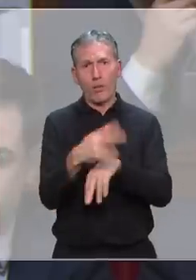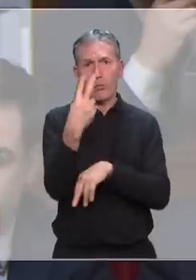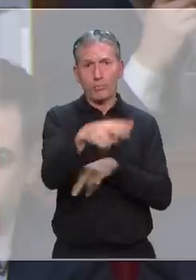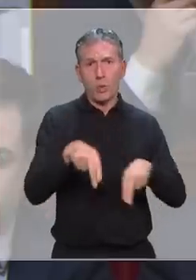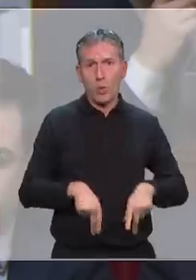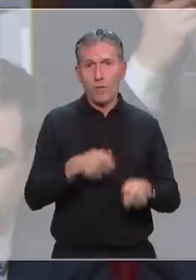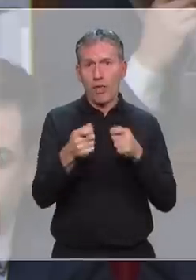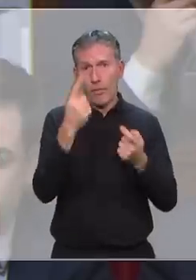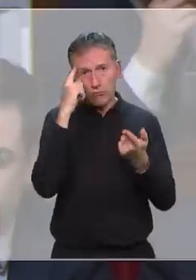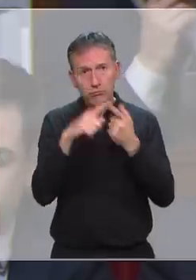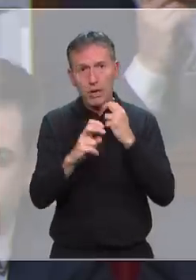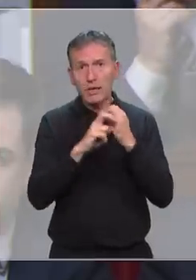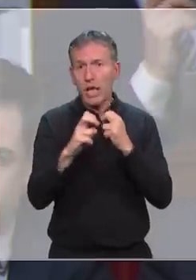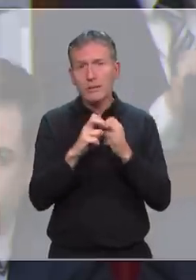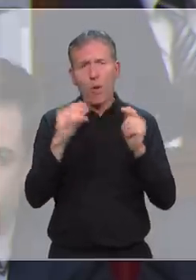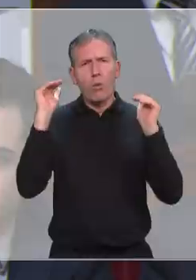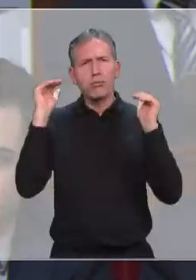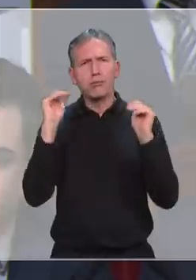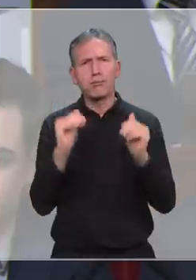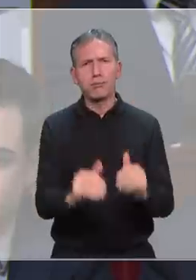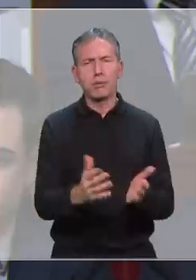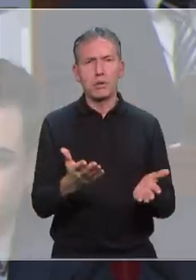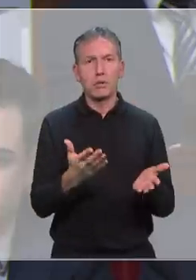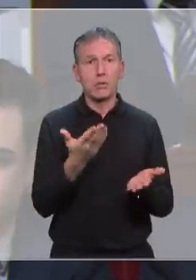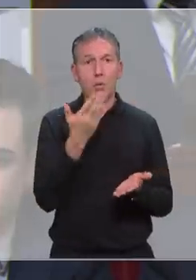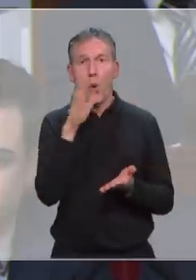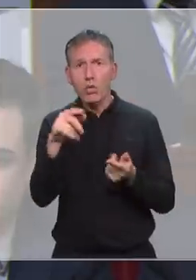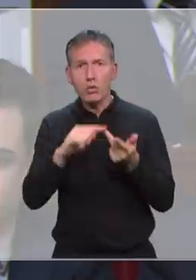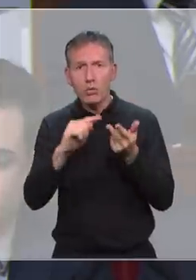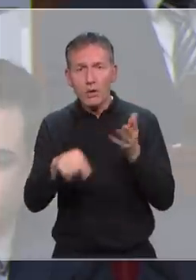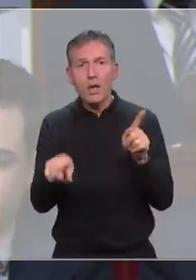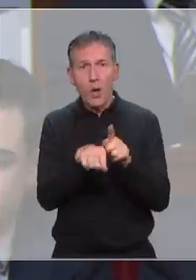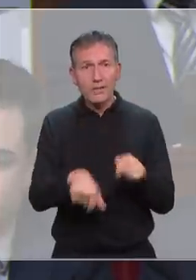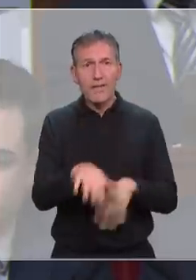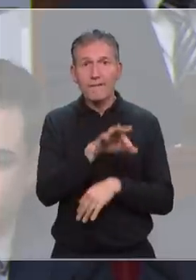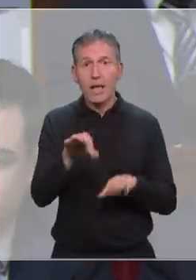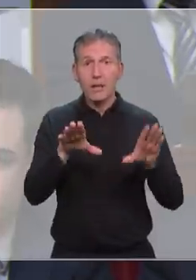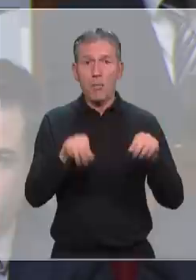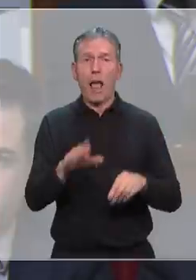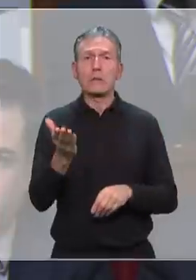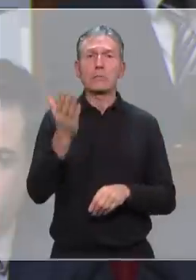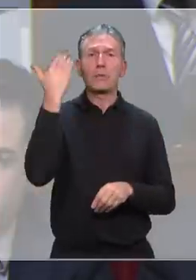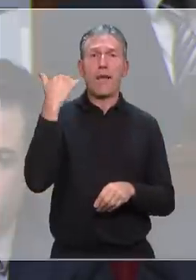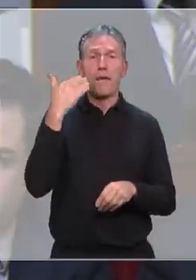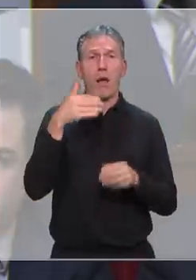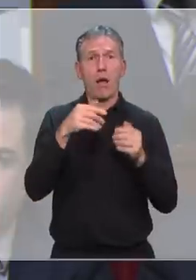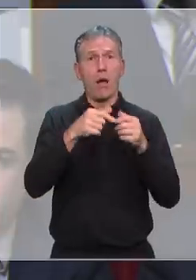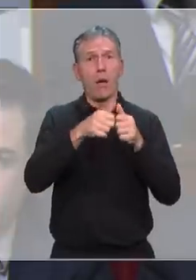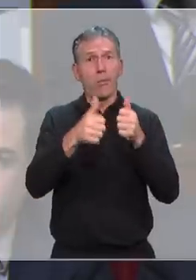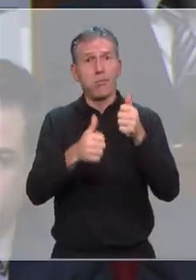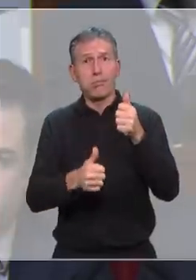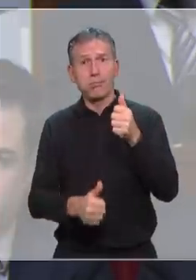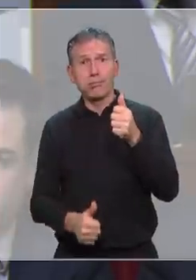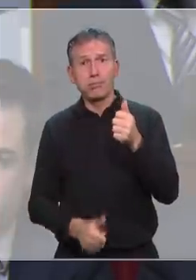de s'effondrer depuis de nombreuses années. Comme dans beaucoup d'autres domaines, la France perd sa place pionnière au profit d'une gestion de